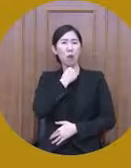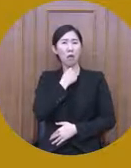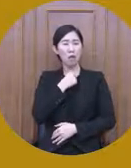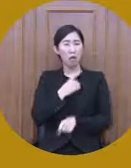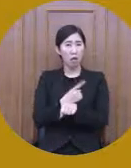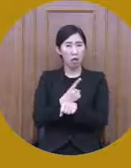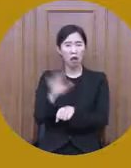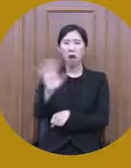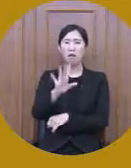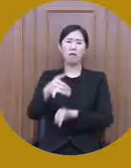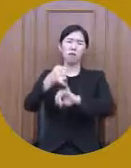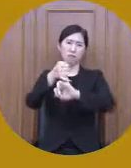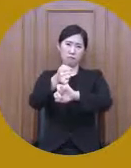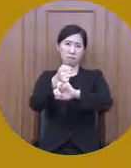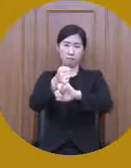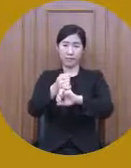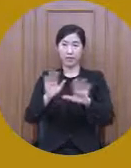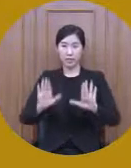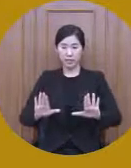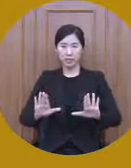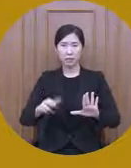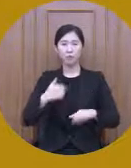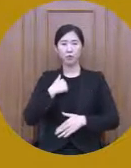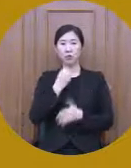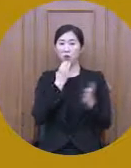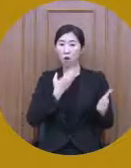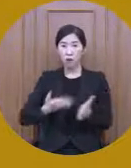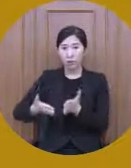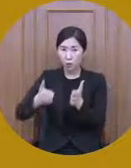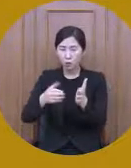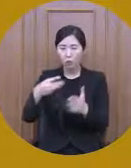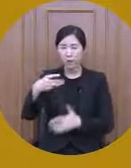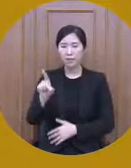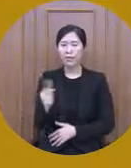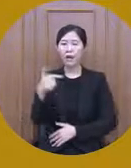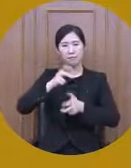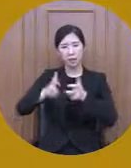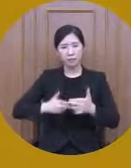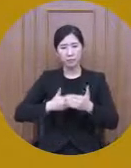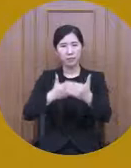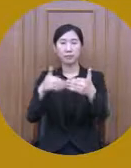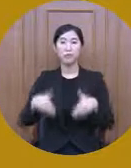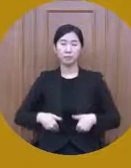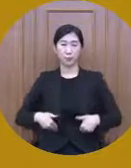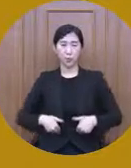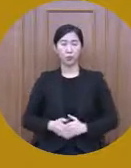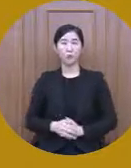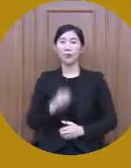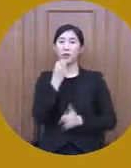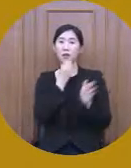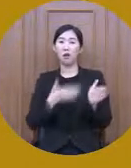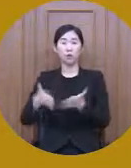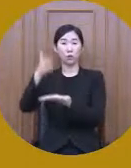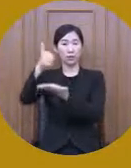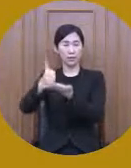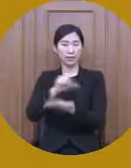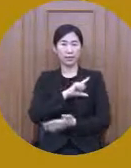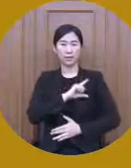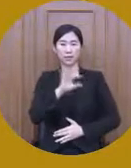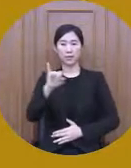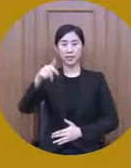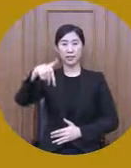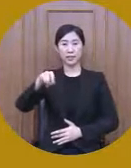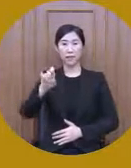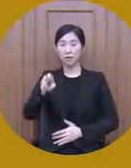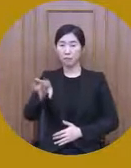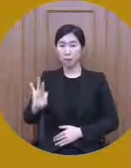세계적인 기후변화 위기에 대응하는 탄소 저감 정책을 집중 육성해야 합니다. 이재명 지사님도 기후위기는 이미